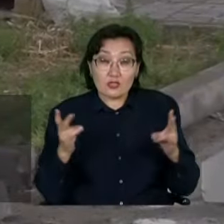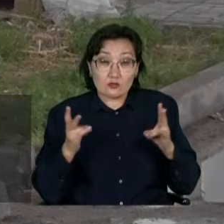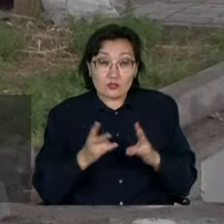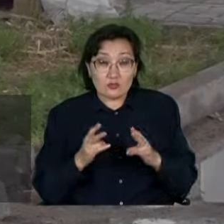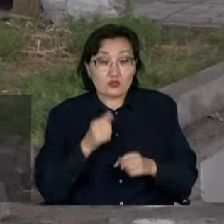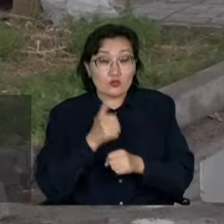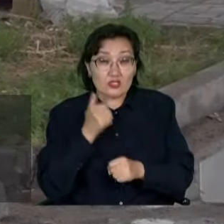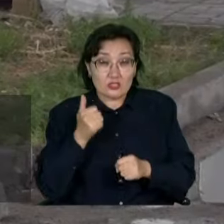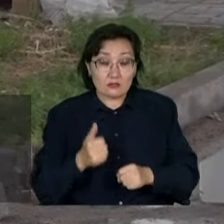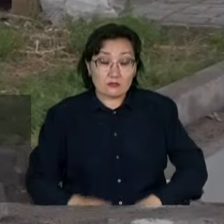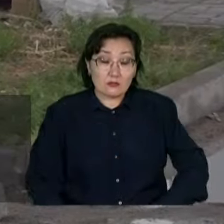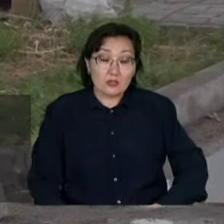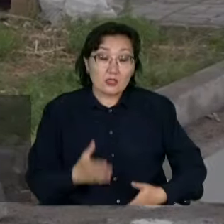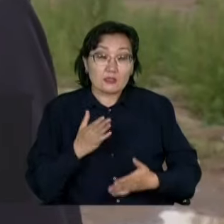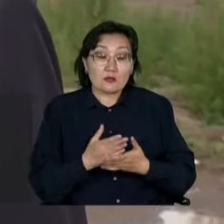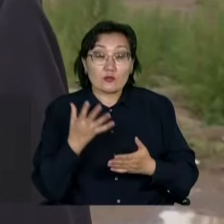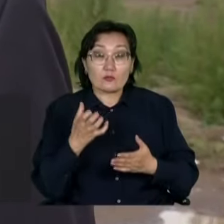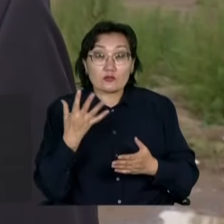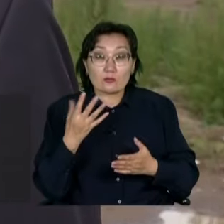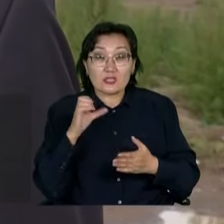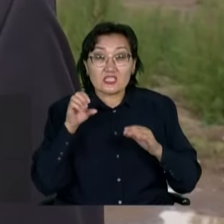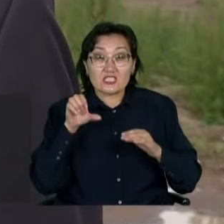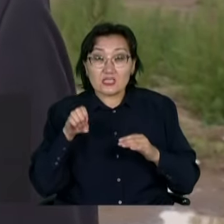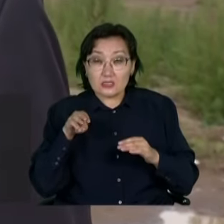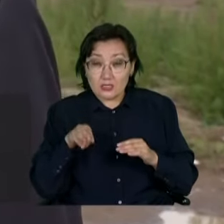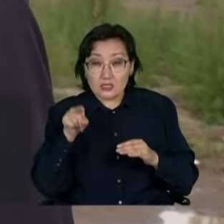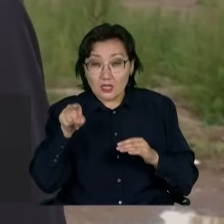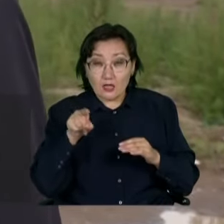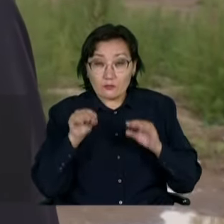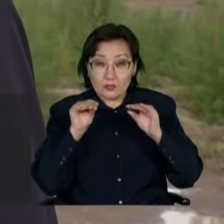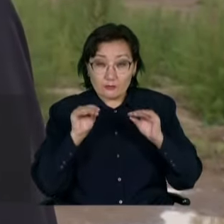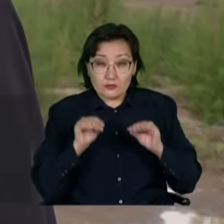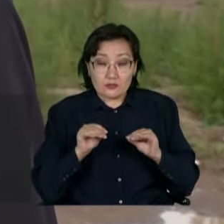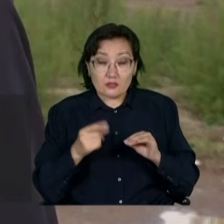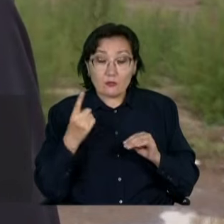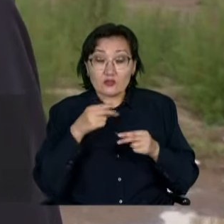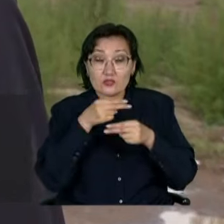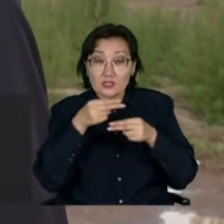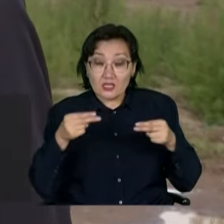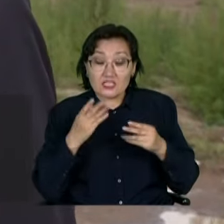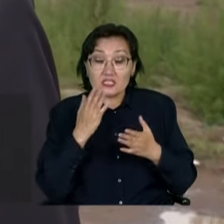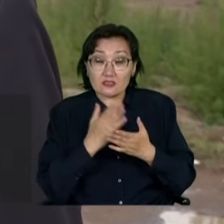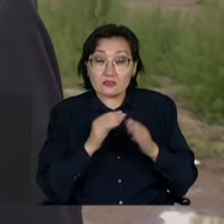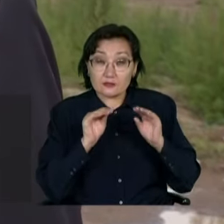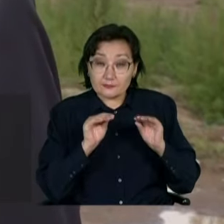необходимо ужесточить. Имеется 505-я статья. Там по первой части предусмотрено